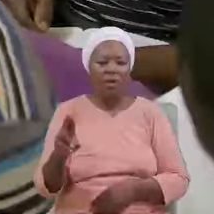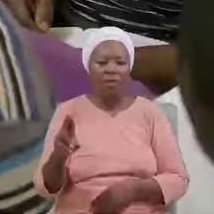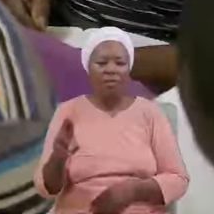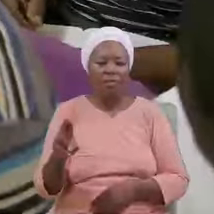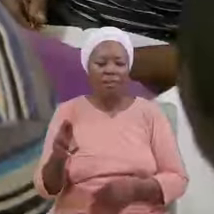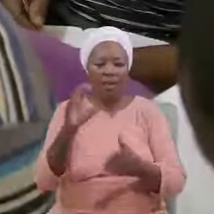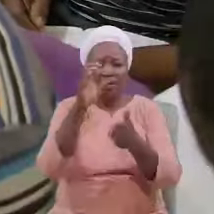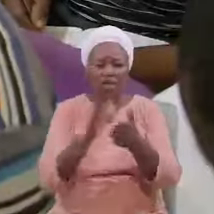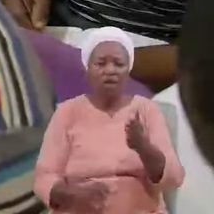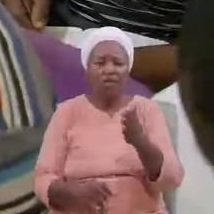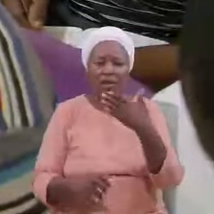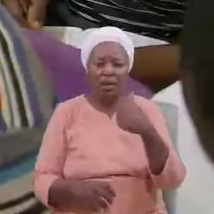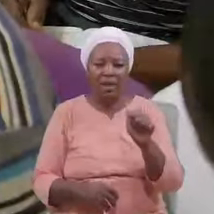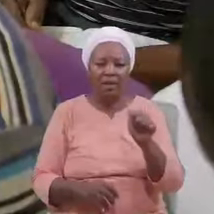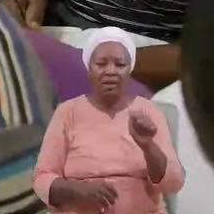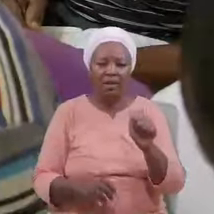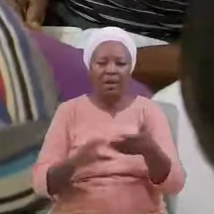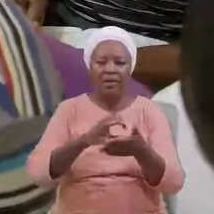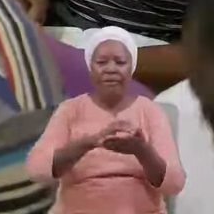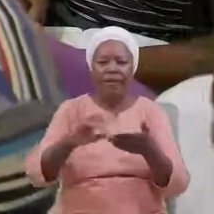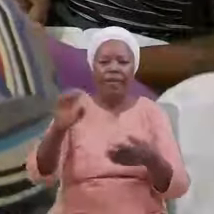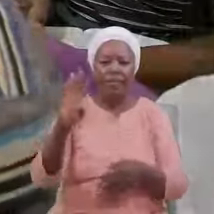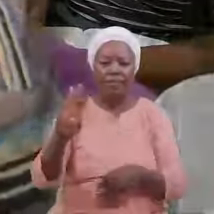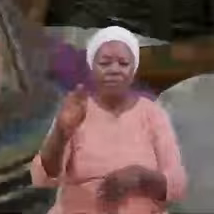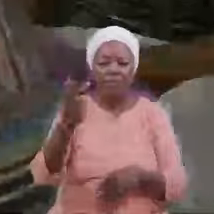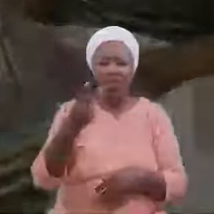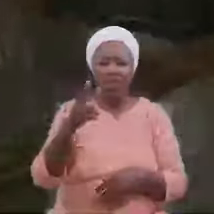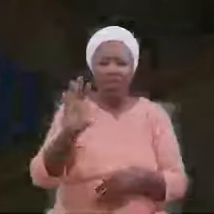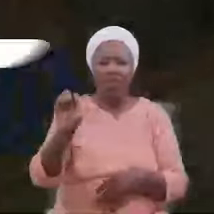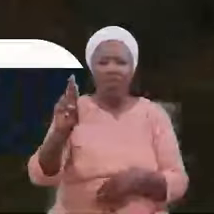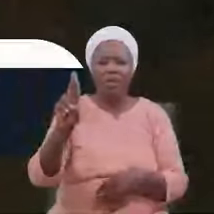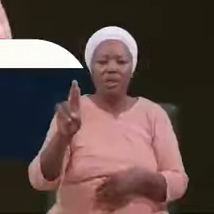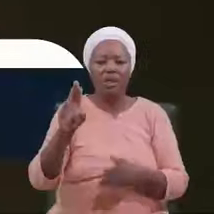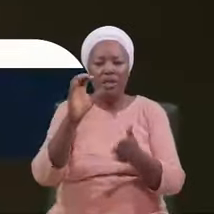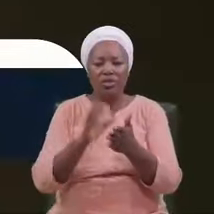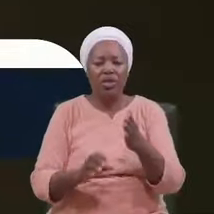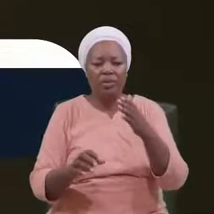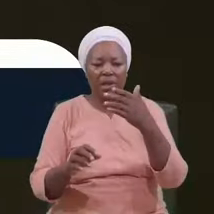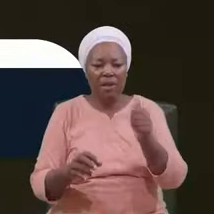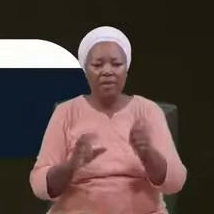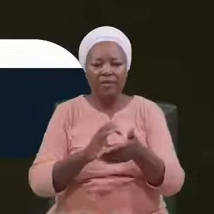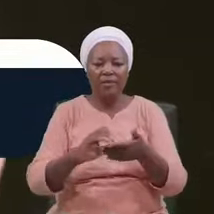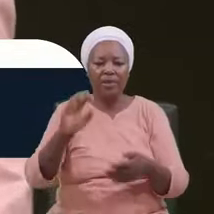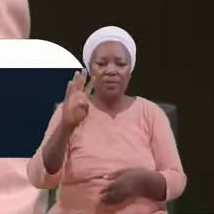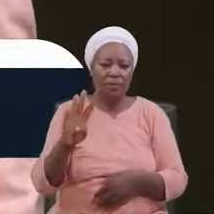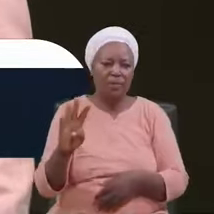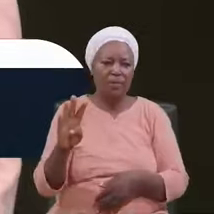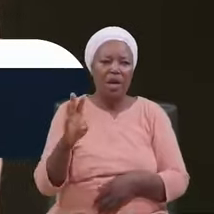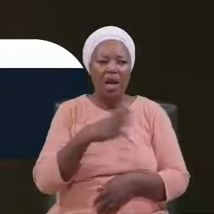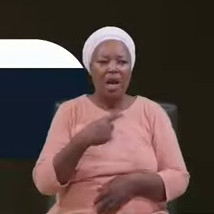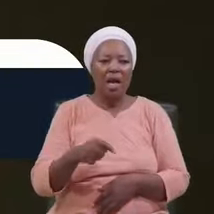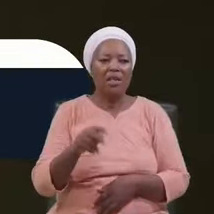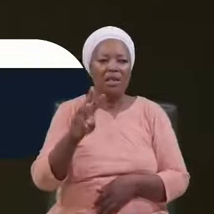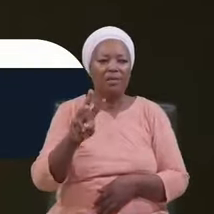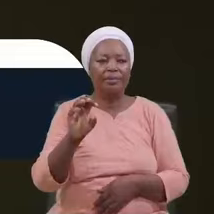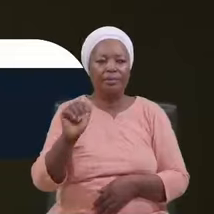deuxième Corinthiens 10, verset 4. Deuxième Corinthiens 10, 4. Car les âmes avec